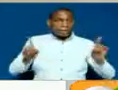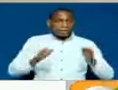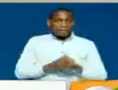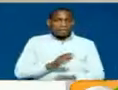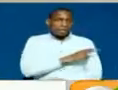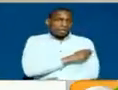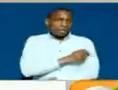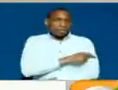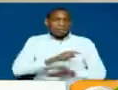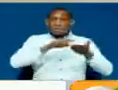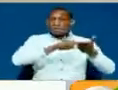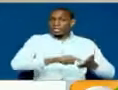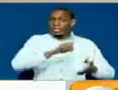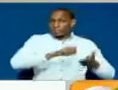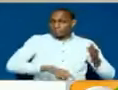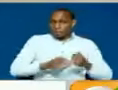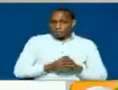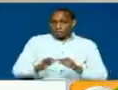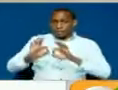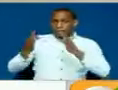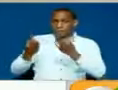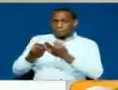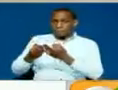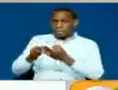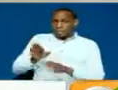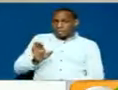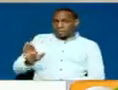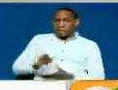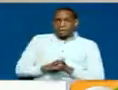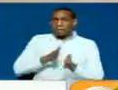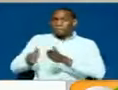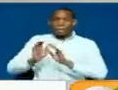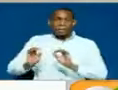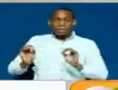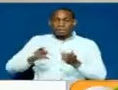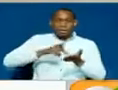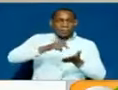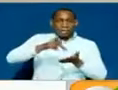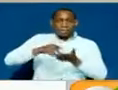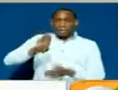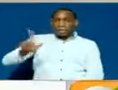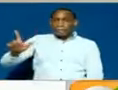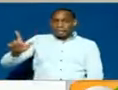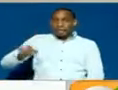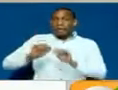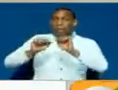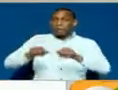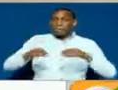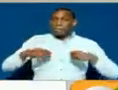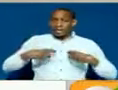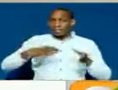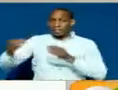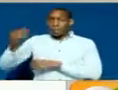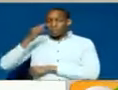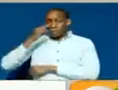hivyo, hospitali inasisitiza kuwa familia ya Susan haijatoa mpango wa kulipa bili hiyo ili